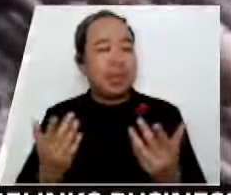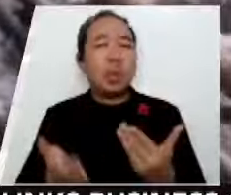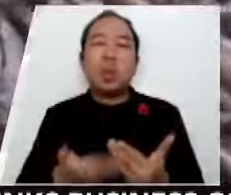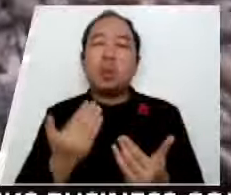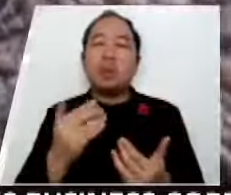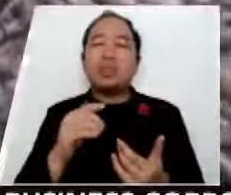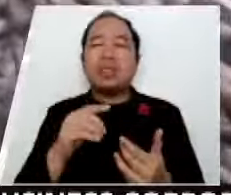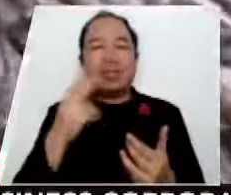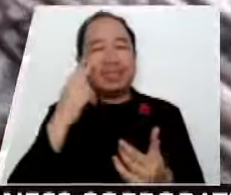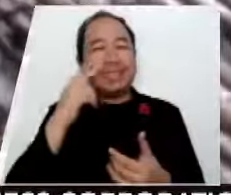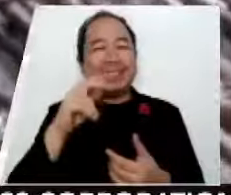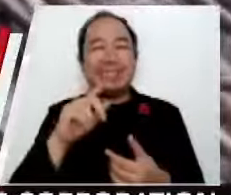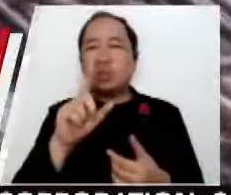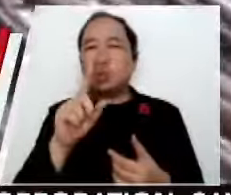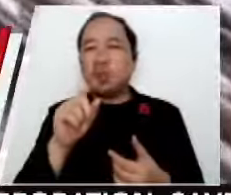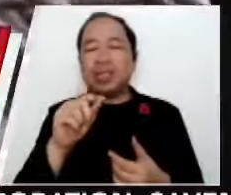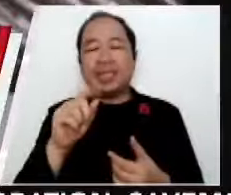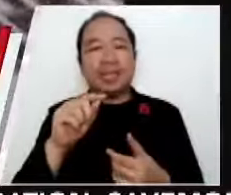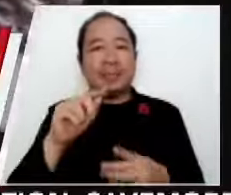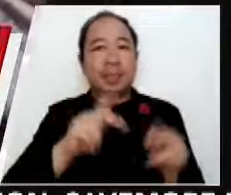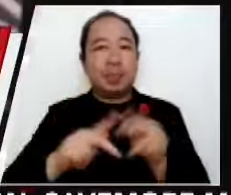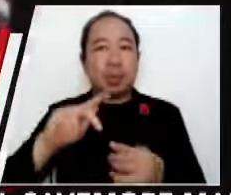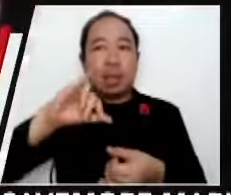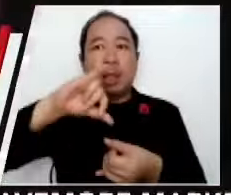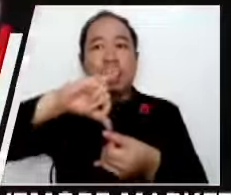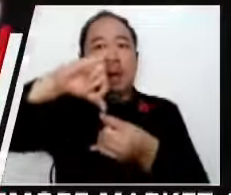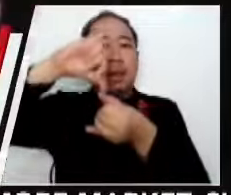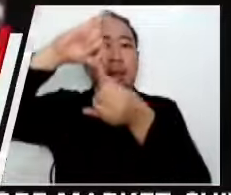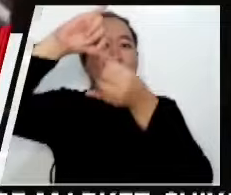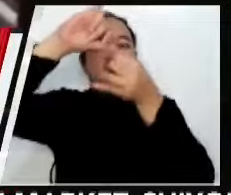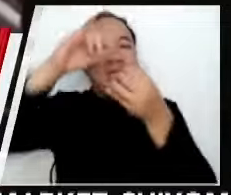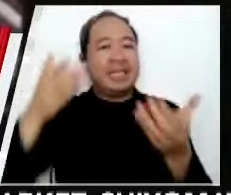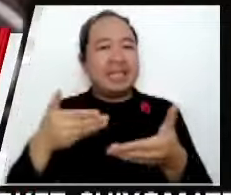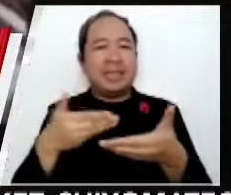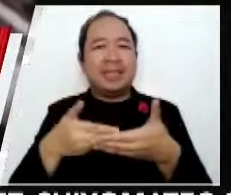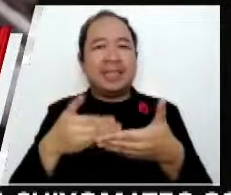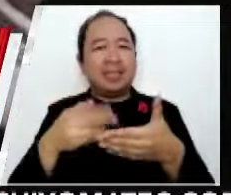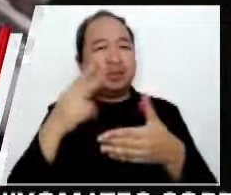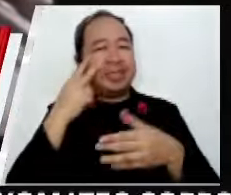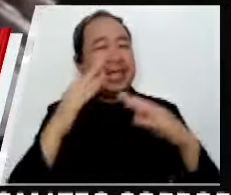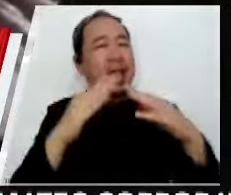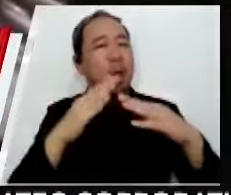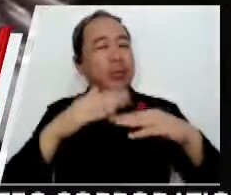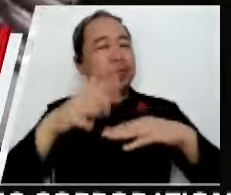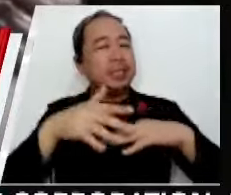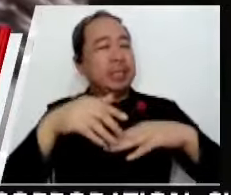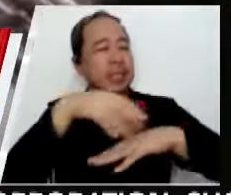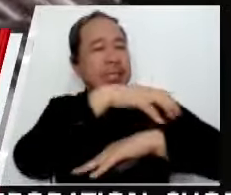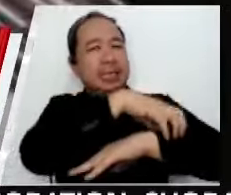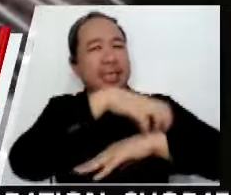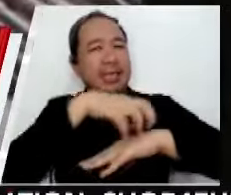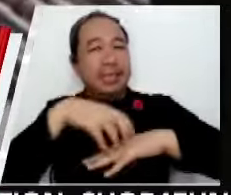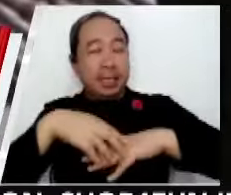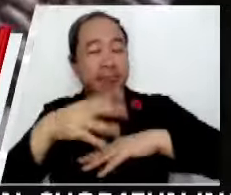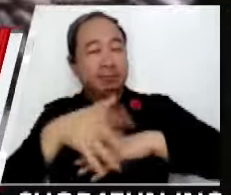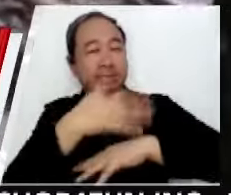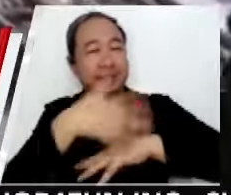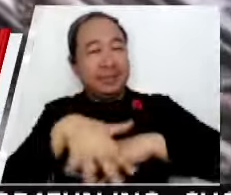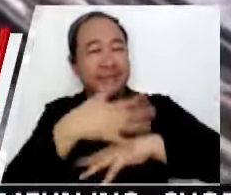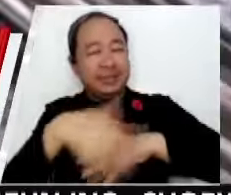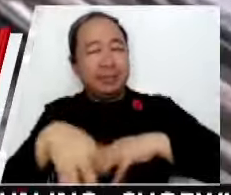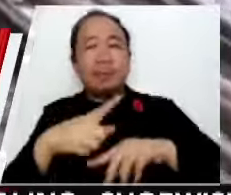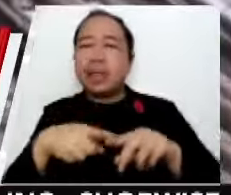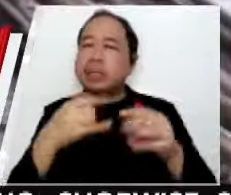sa bahagi ng Balsa na ilang hakbang lang mula dito sa mga kabahayan. Pero sa kabila nito, wala pa rin daw plano mga residente